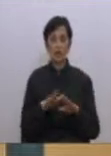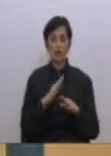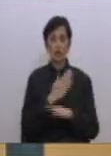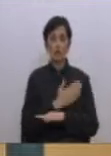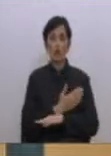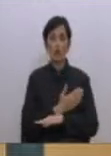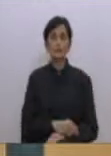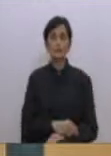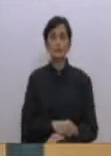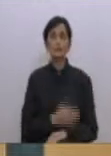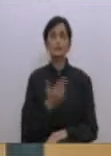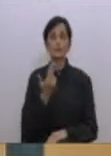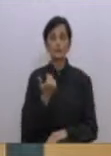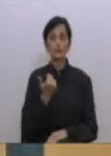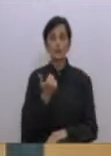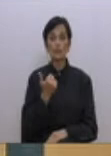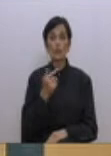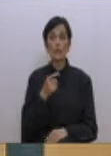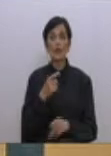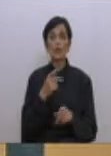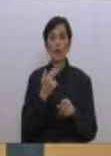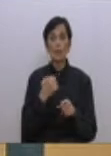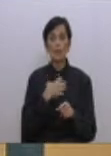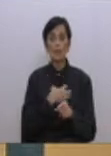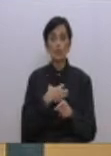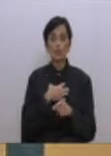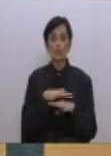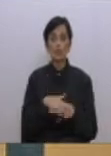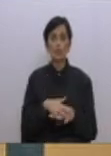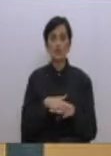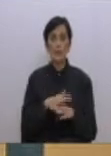ნორმებს და ფუძემდებელ პრინციპებს,